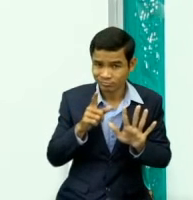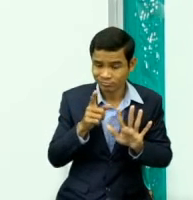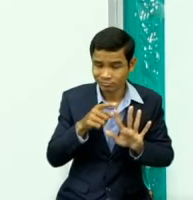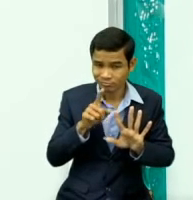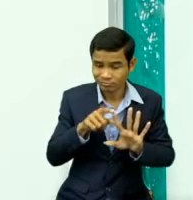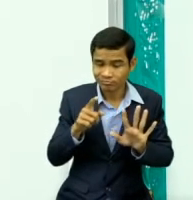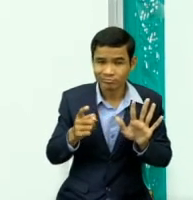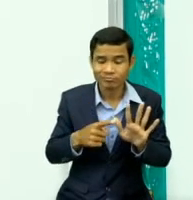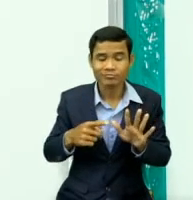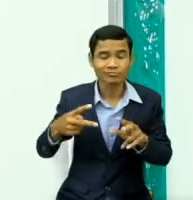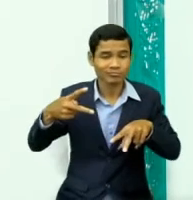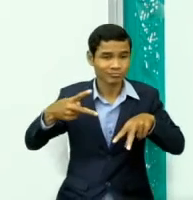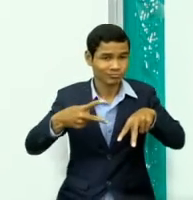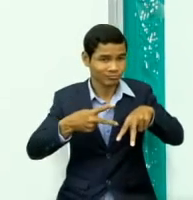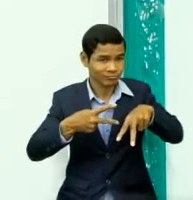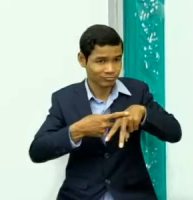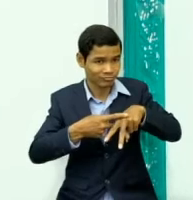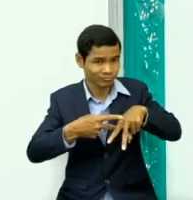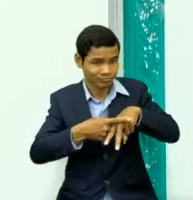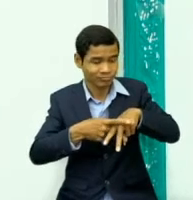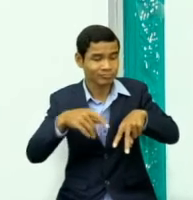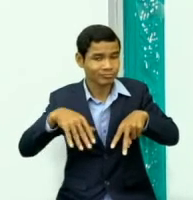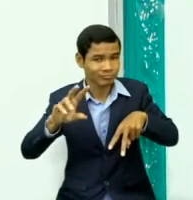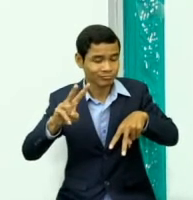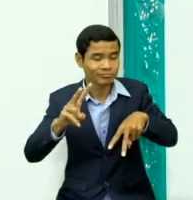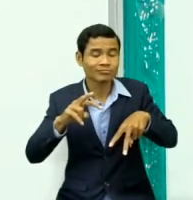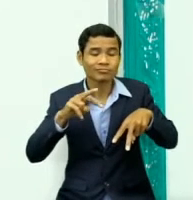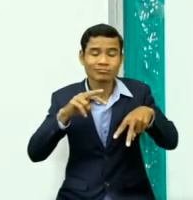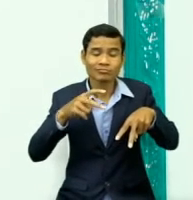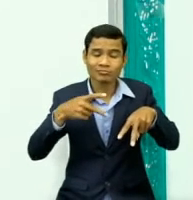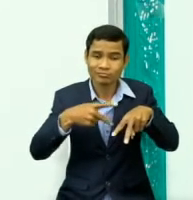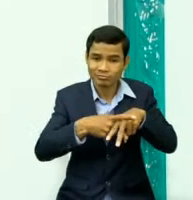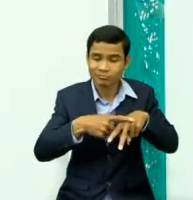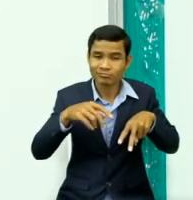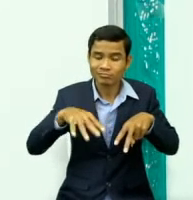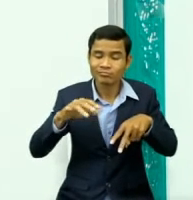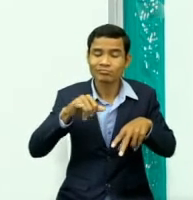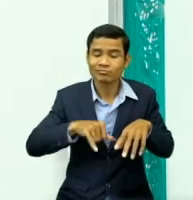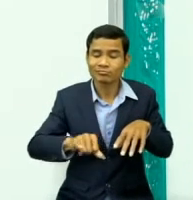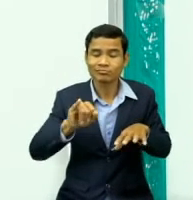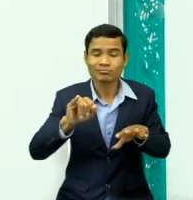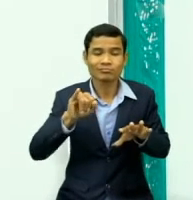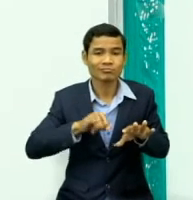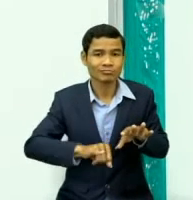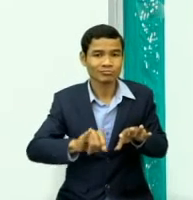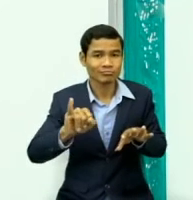chà táo bê chào ngồi dũng ạ chào nhá bô chào ngủ từ ná đấy